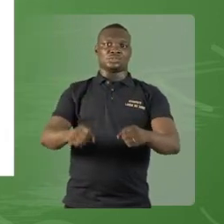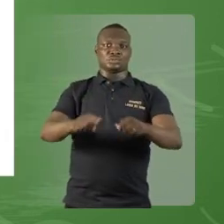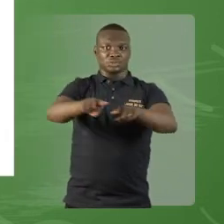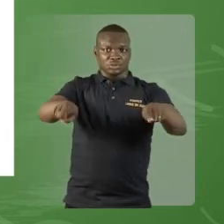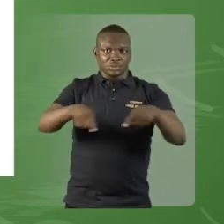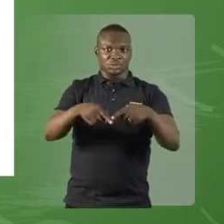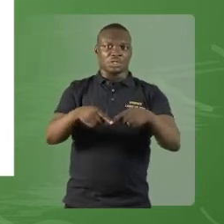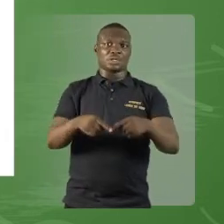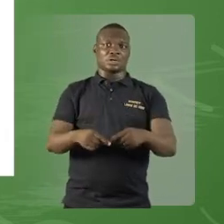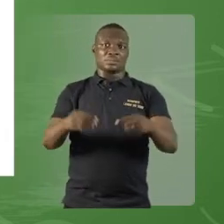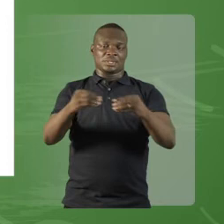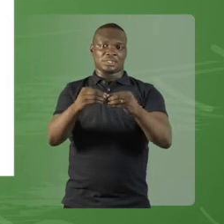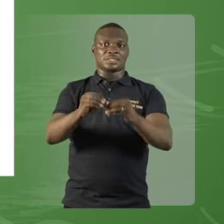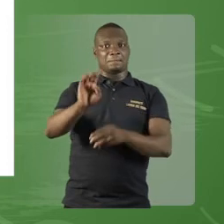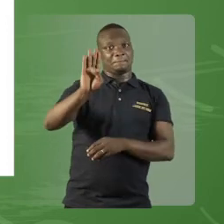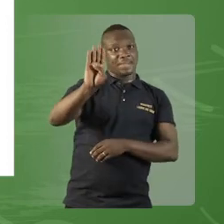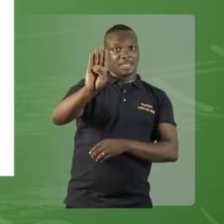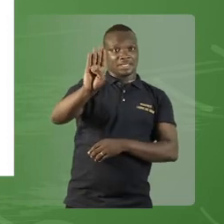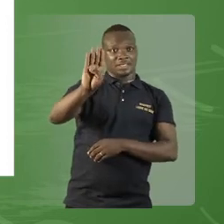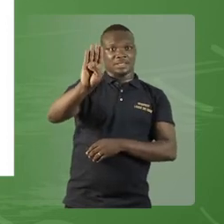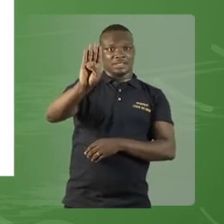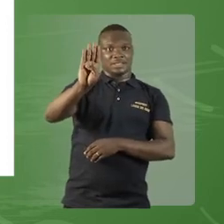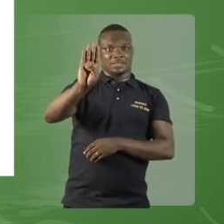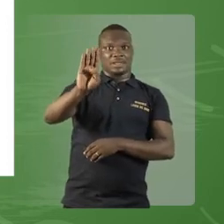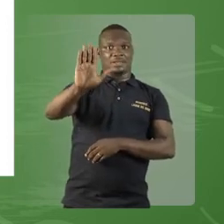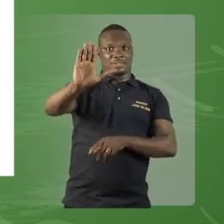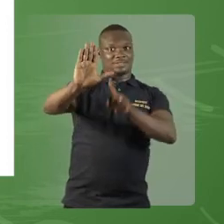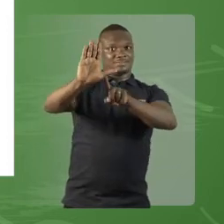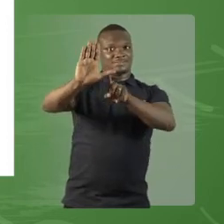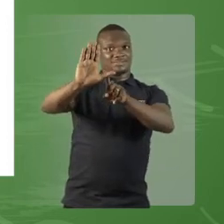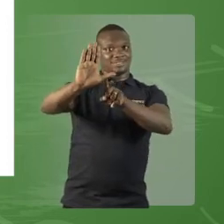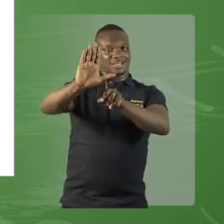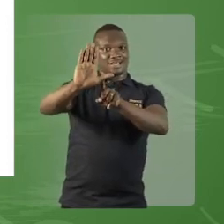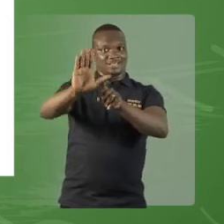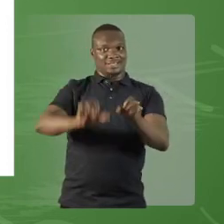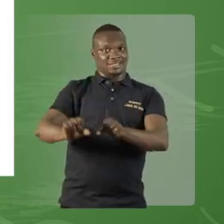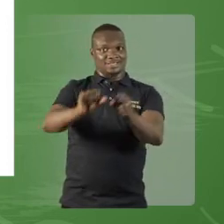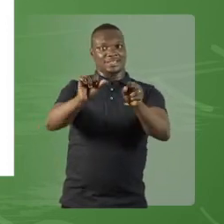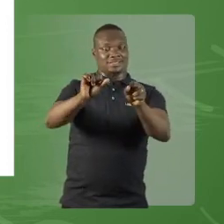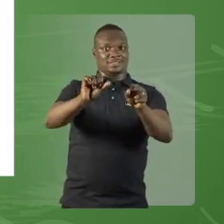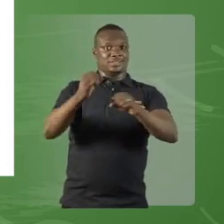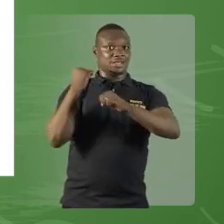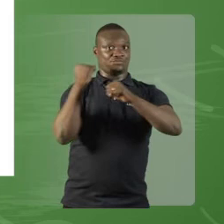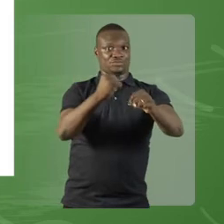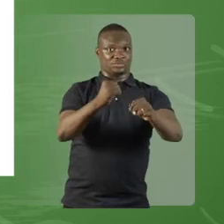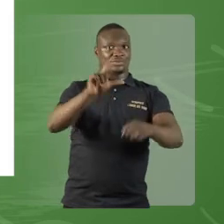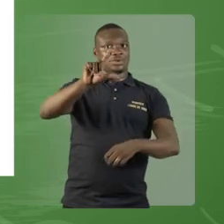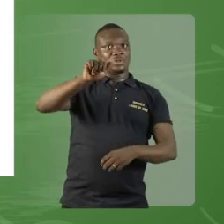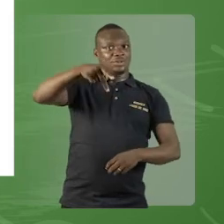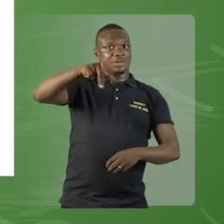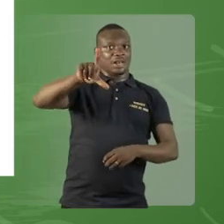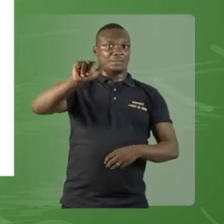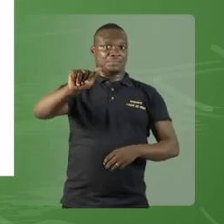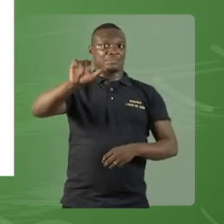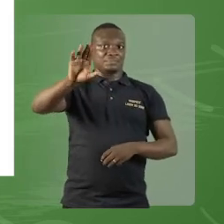pouce indique le sens de la force de Laplace. Nous allons représenter le champ